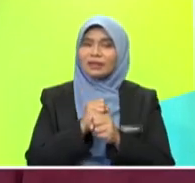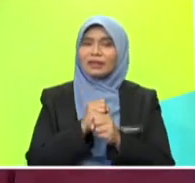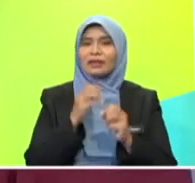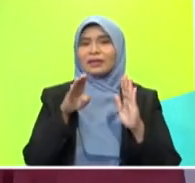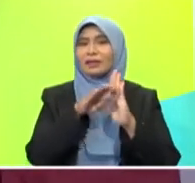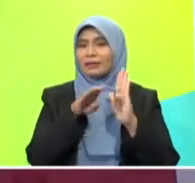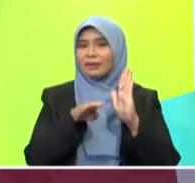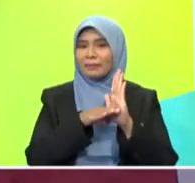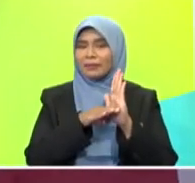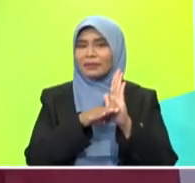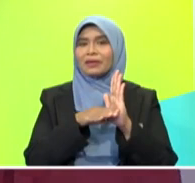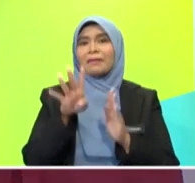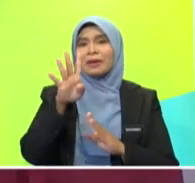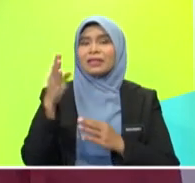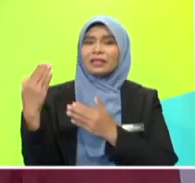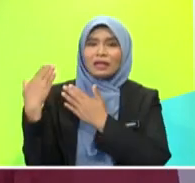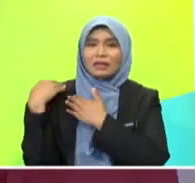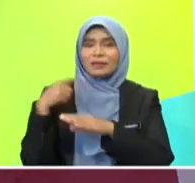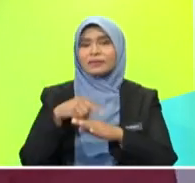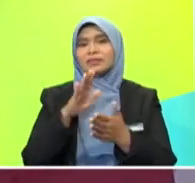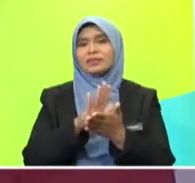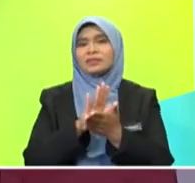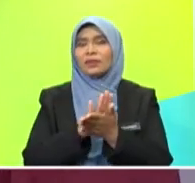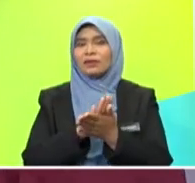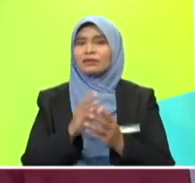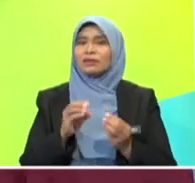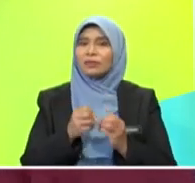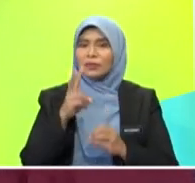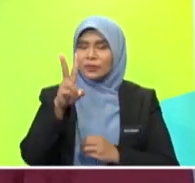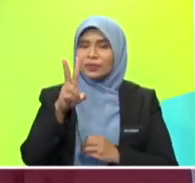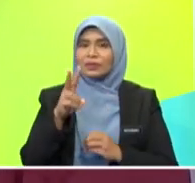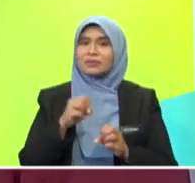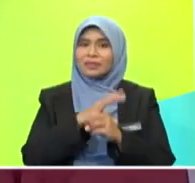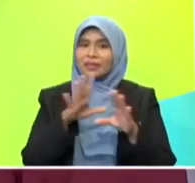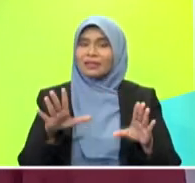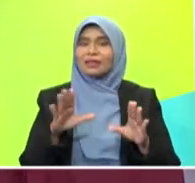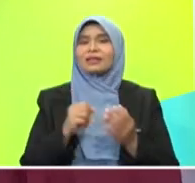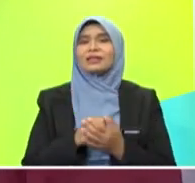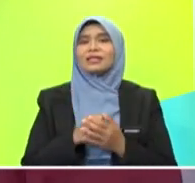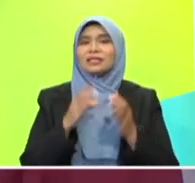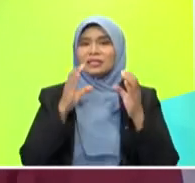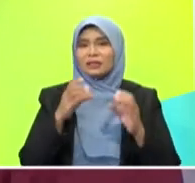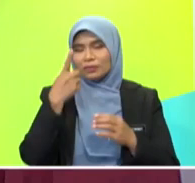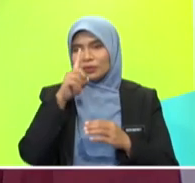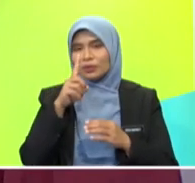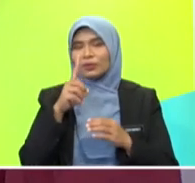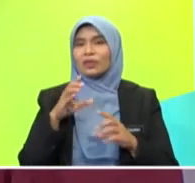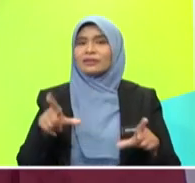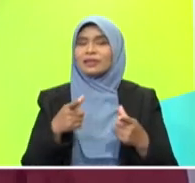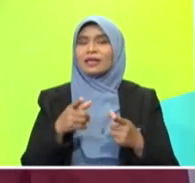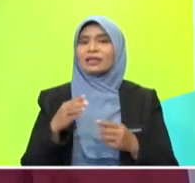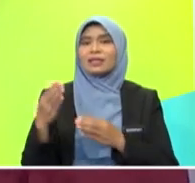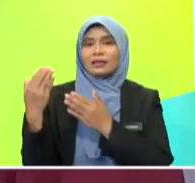menyerapkan 4 tanggung jawab di sekolah kedua menjelaskan sejarah dan untuk melaksanakan tanggung jawab